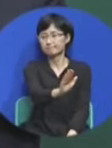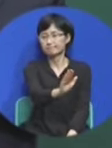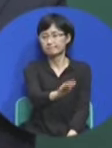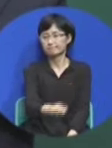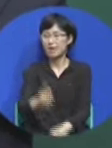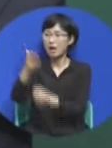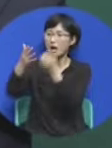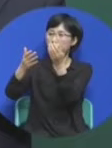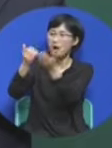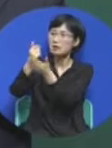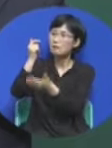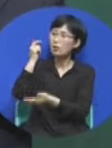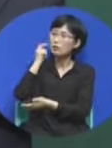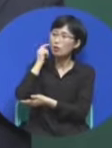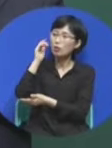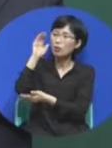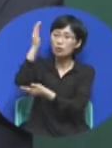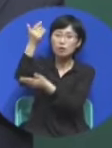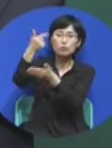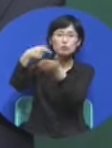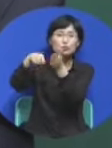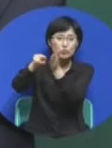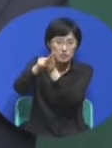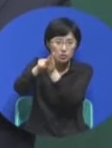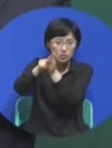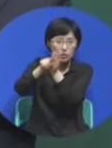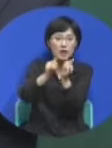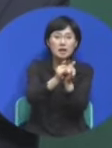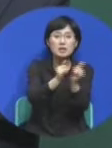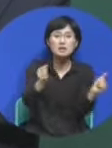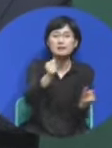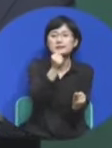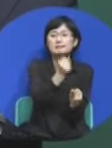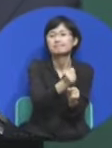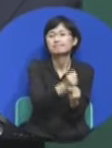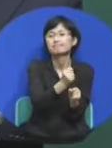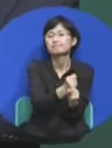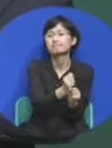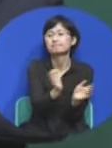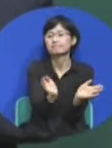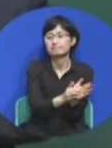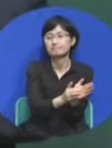我为了我的荣耀而创造了人. 하나님의 영광을 위하여 인간을 지으셨다고 말씀하세요.